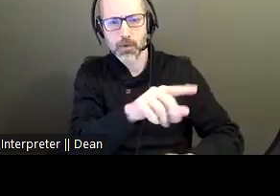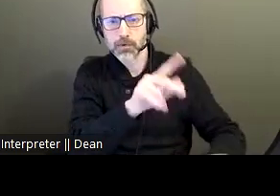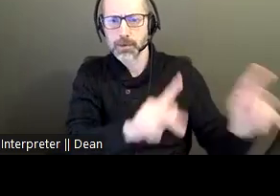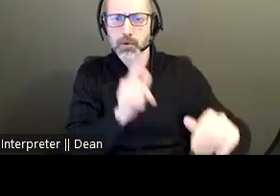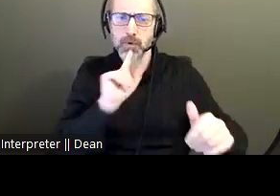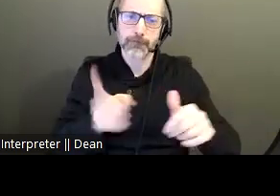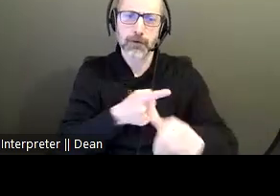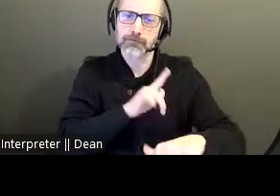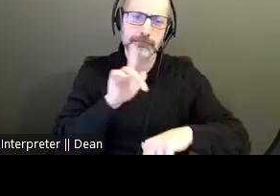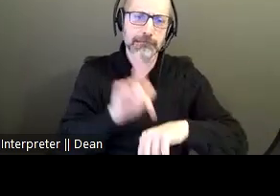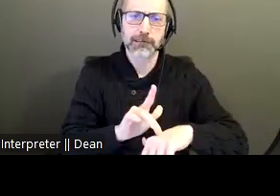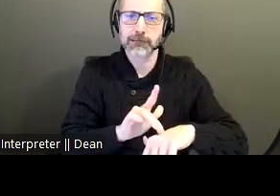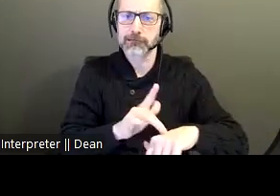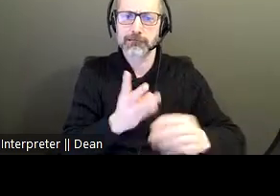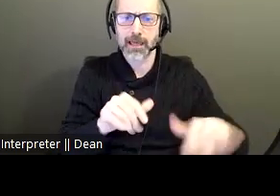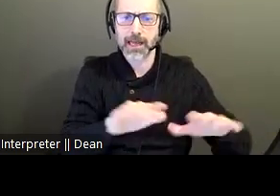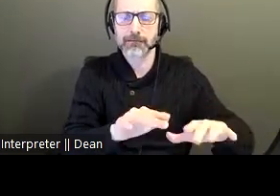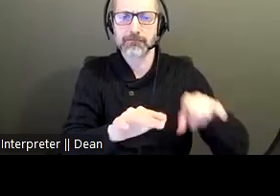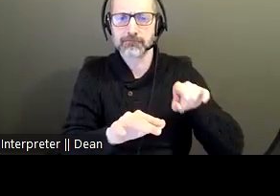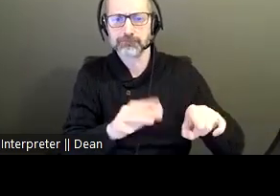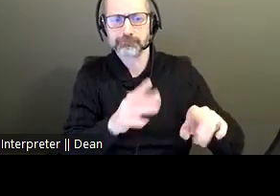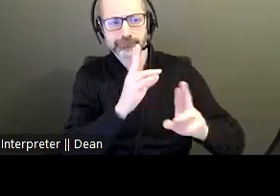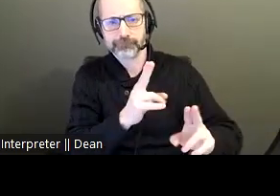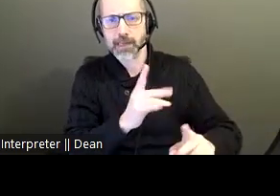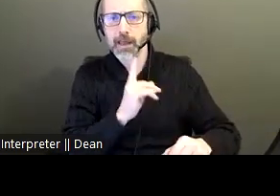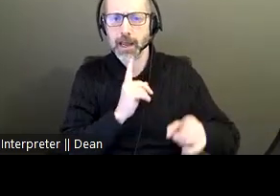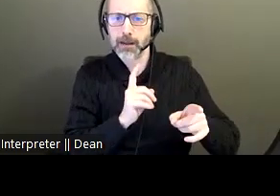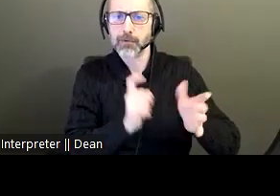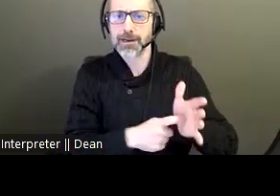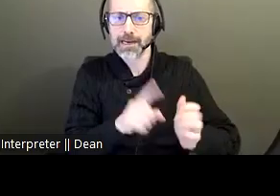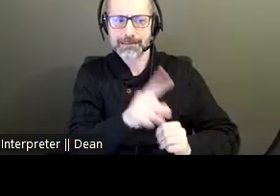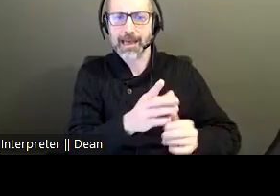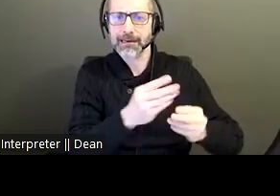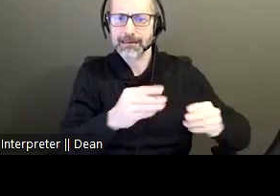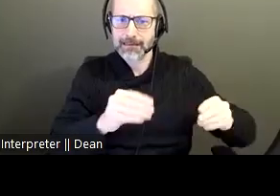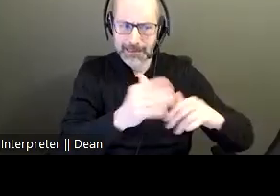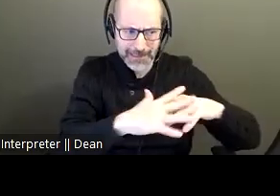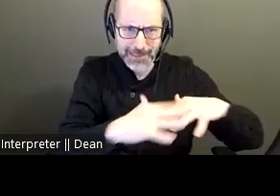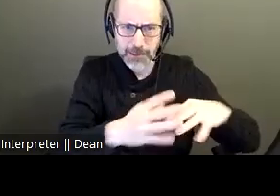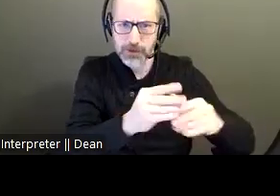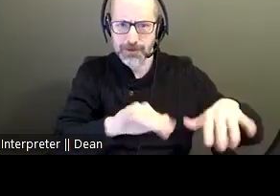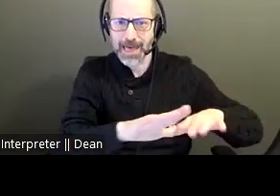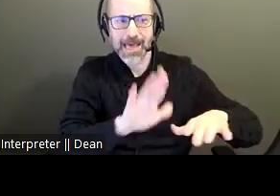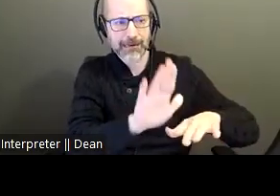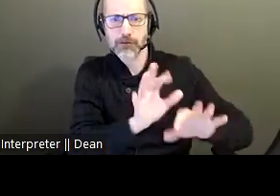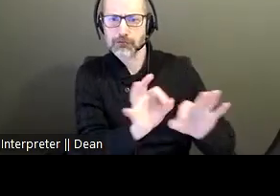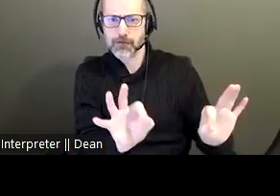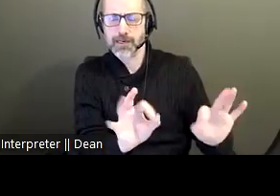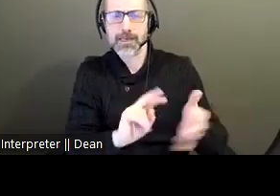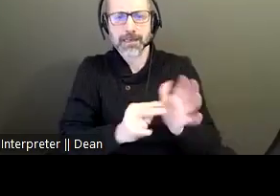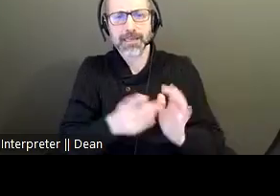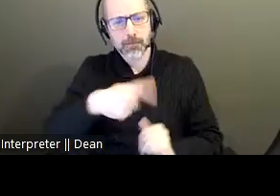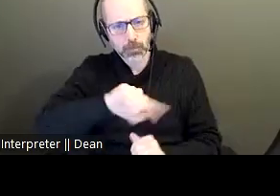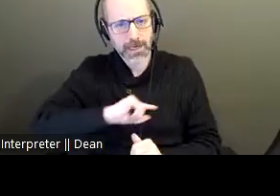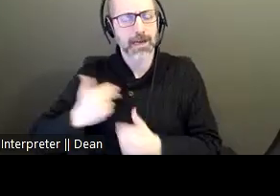premiers habitants de cette terre et reconnaissons que la reconnaissance des terres et de la souveraineté autochtone s'accompagne de la responsabilité de